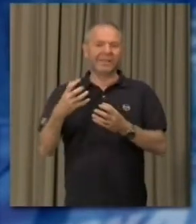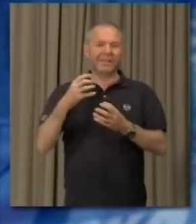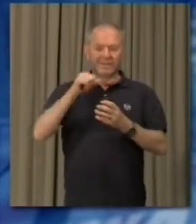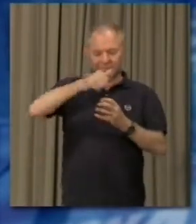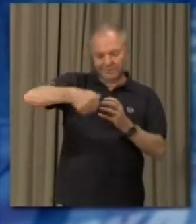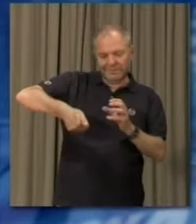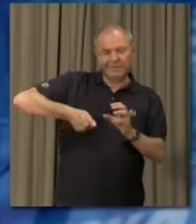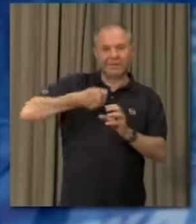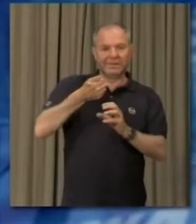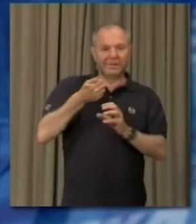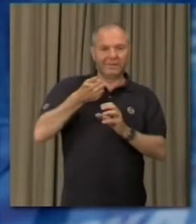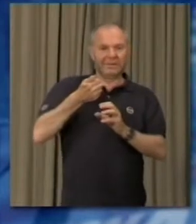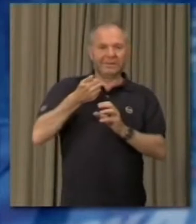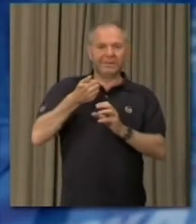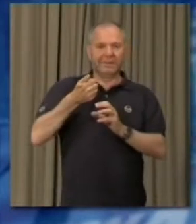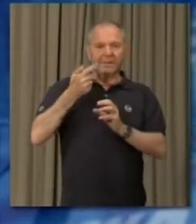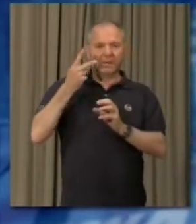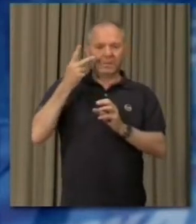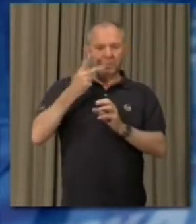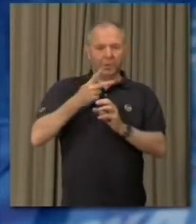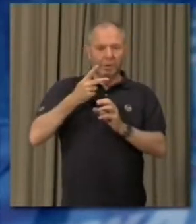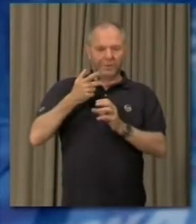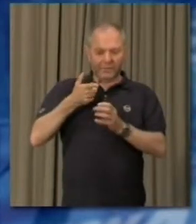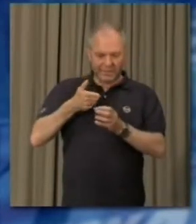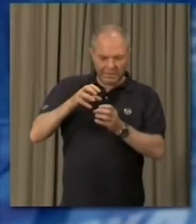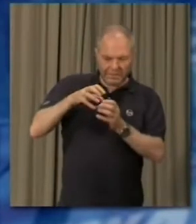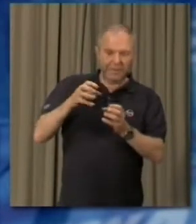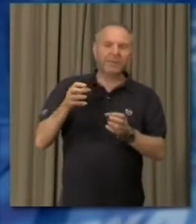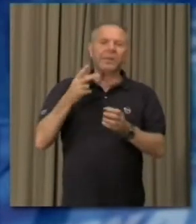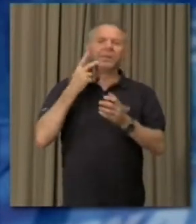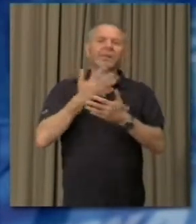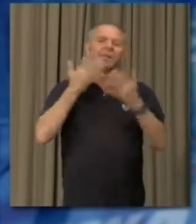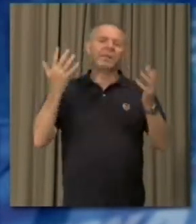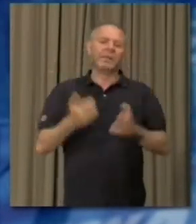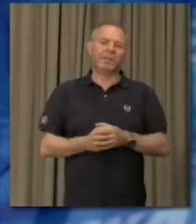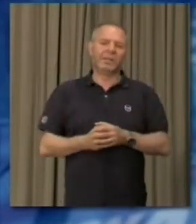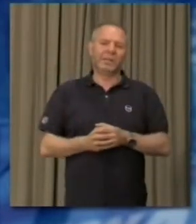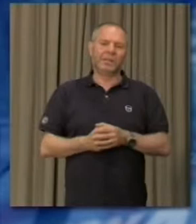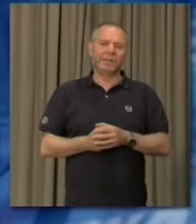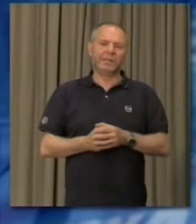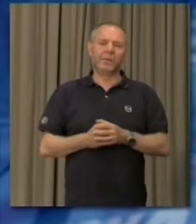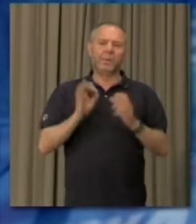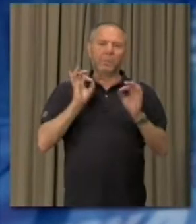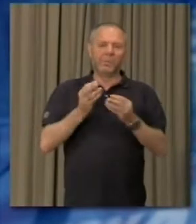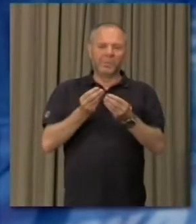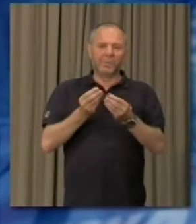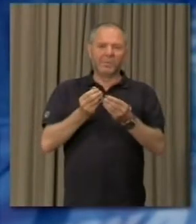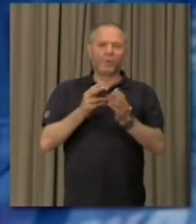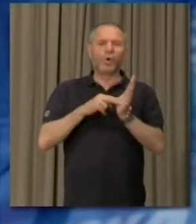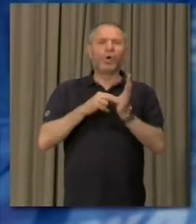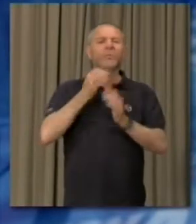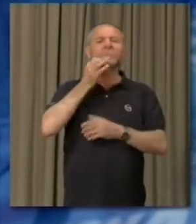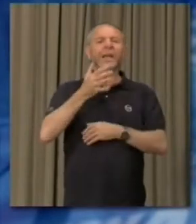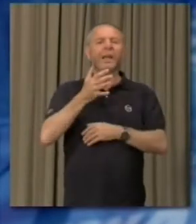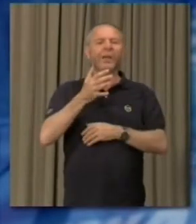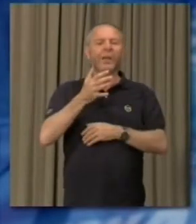circolari, da qui la decisione di praticare alcuni fori sull'involucro esterno della frutta. Dai buchi è fuoriuscita una sostanza di colore bianco